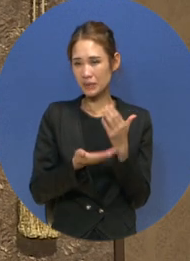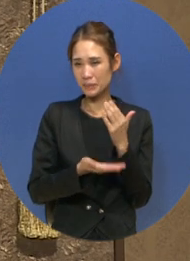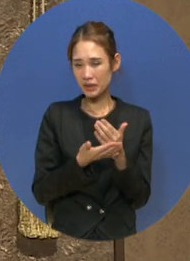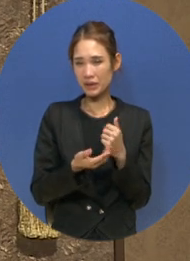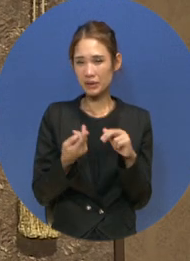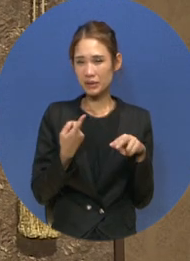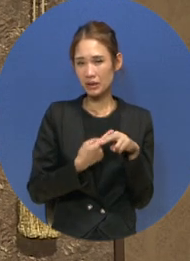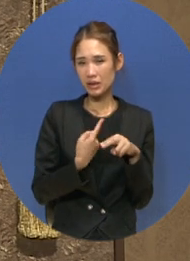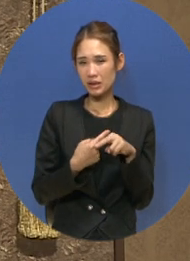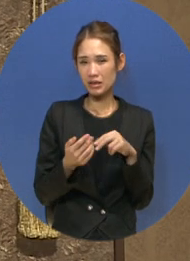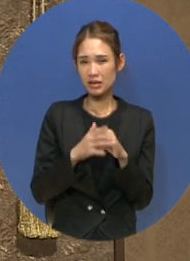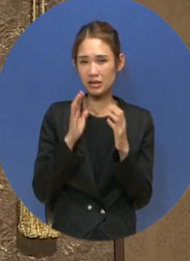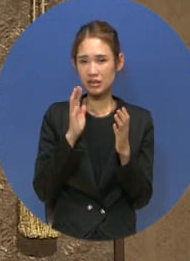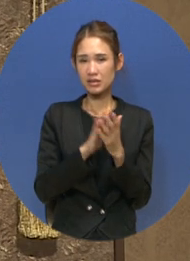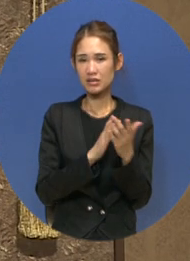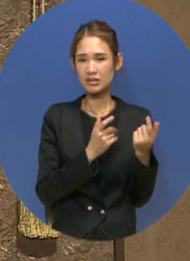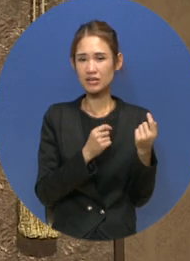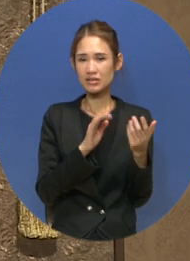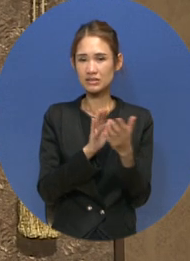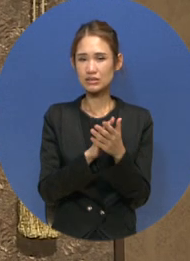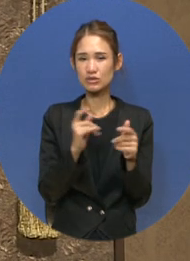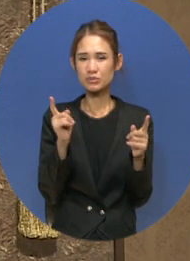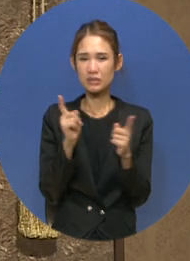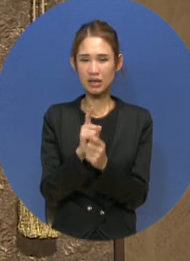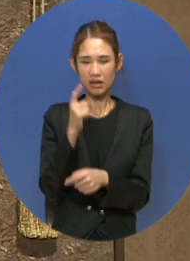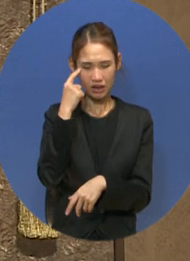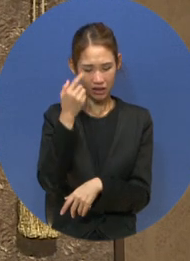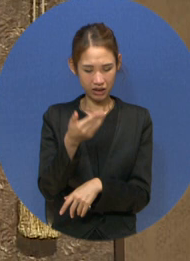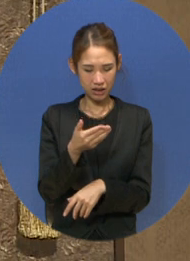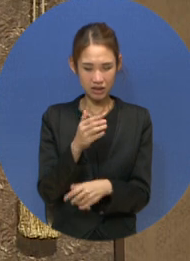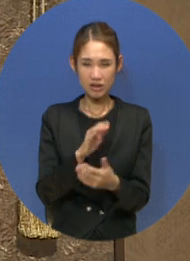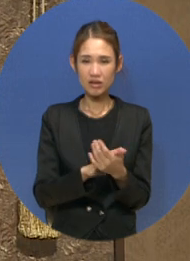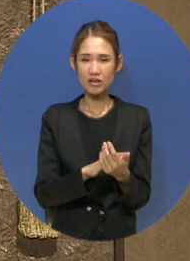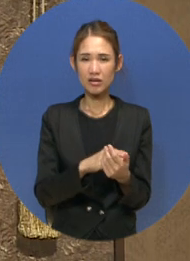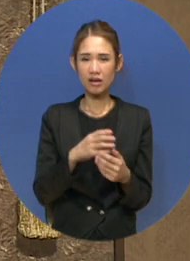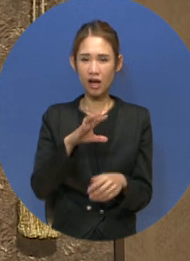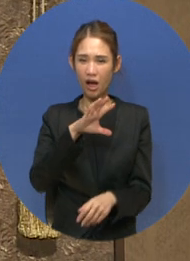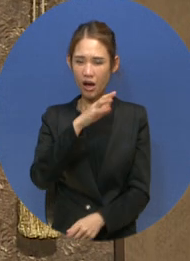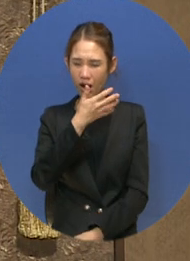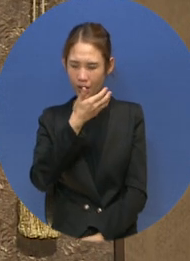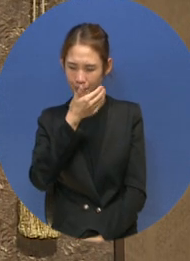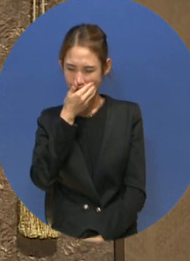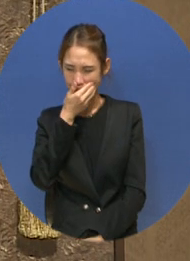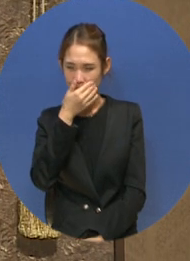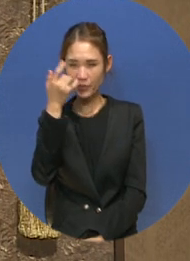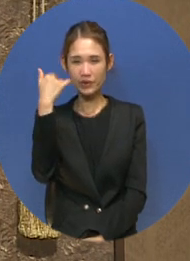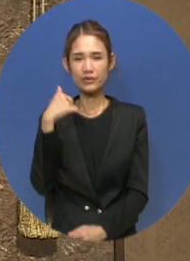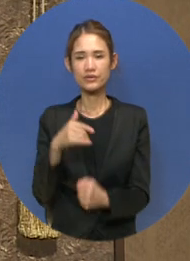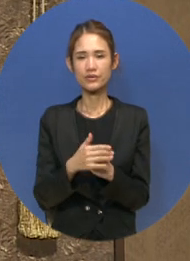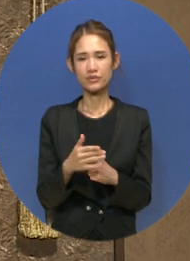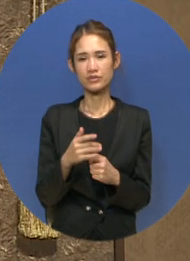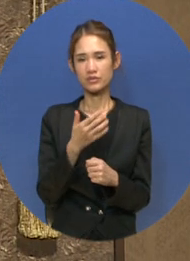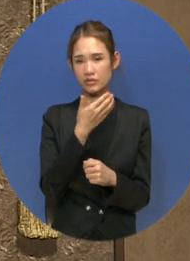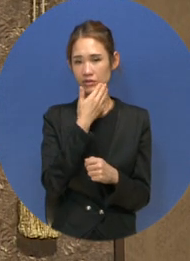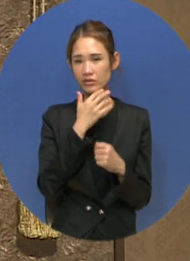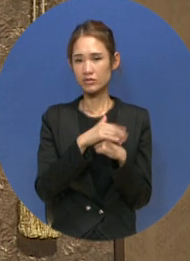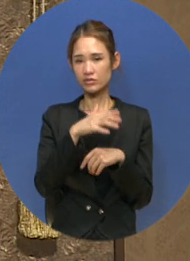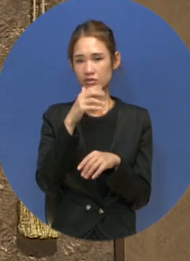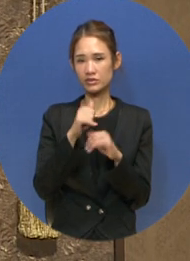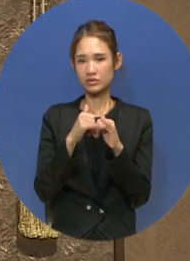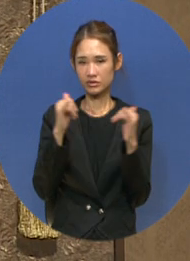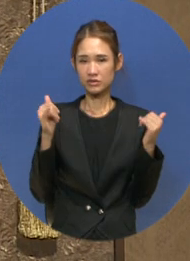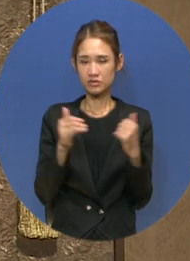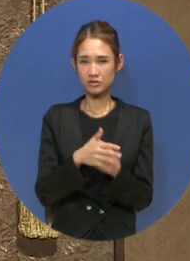자기 아들에게 너는 그런 친구를 사귀냐, 좀 더 좋은 친구를 사귀라, 뭐 이런 모멸감을 느꼈고 그 아이가 느꼈던 모멸감이